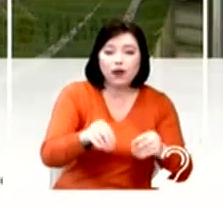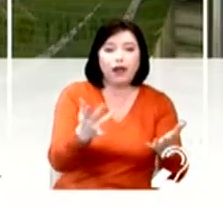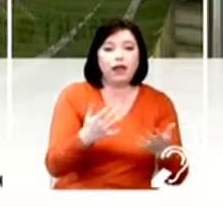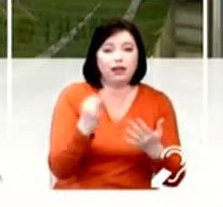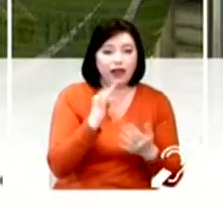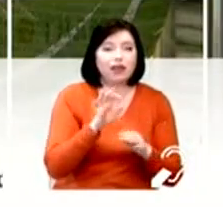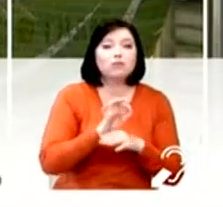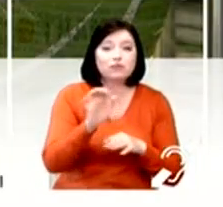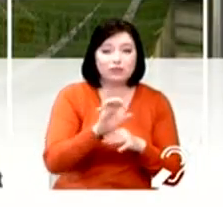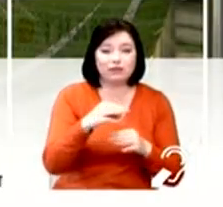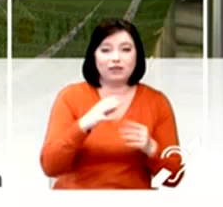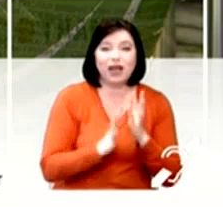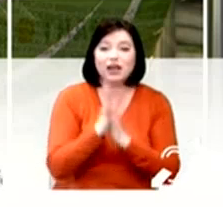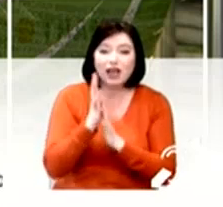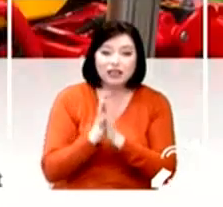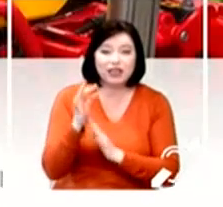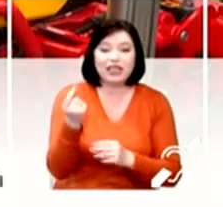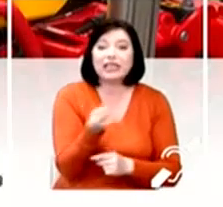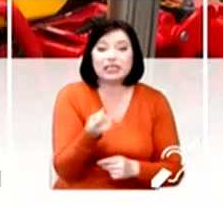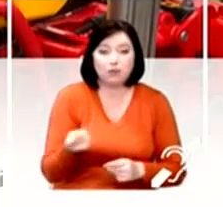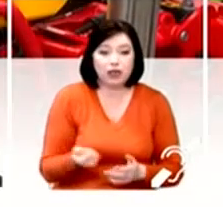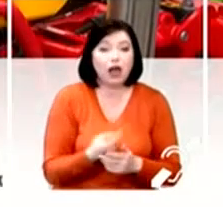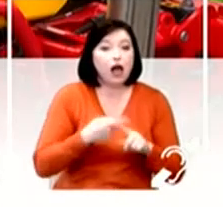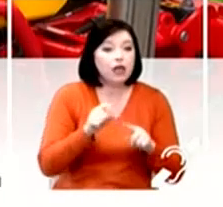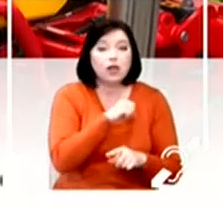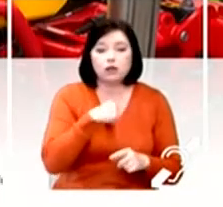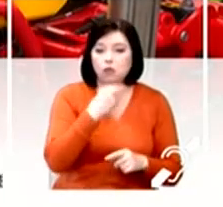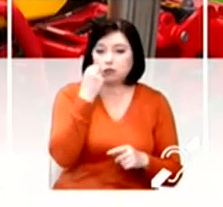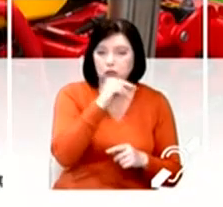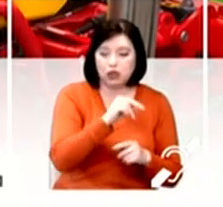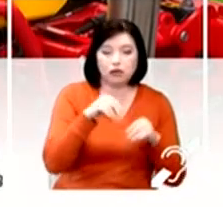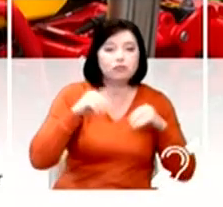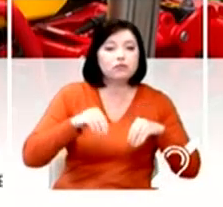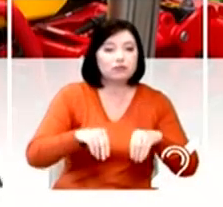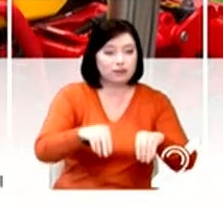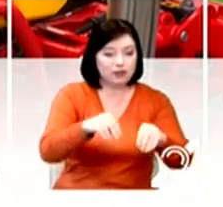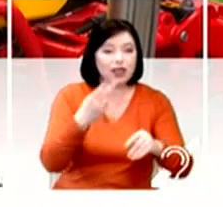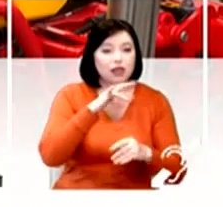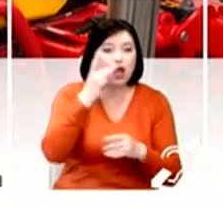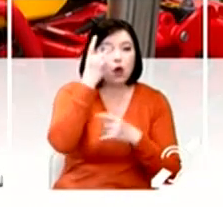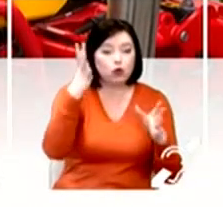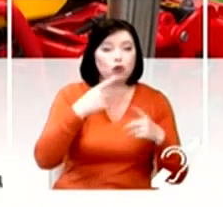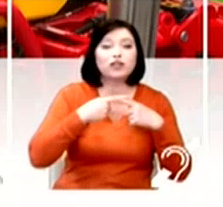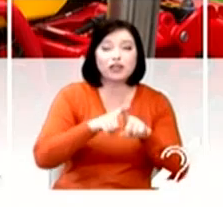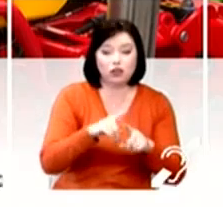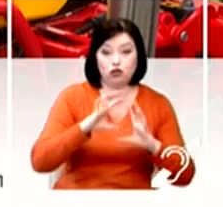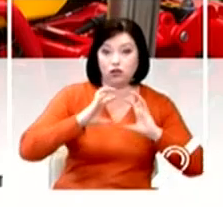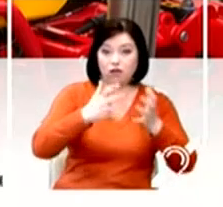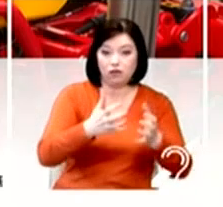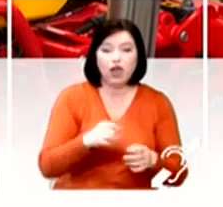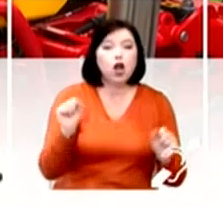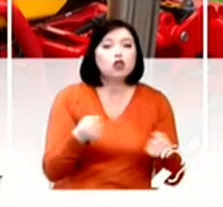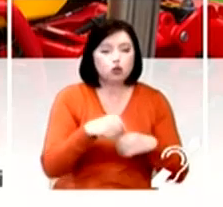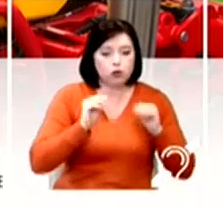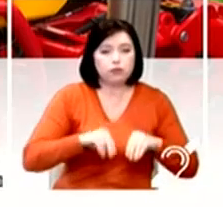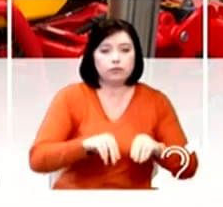protecție a plantelor, dar și material semincer. Aceasta este cea mai performantă semănătoare pentru culturi tehnice din lume. Viteza